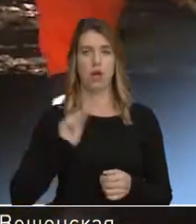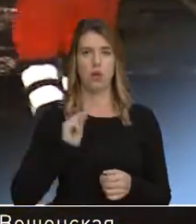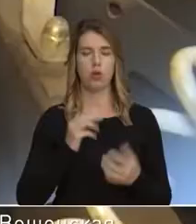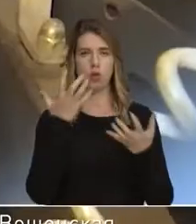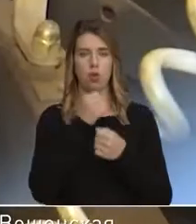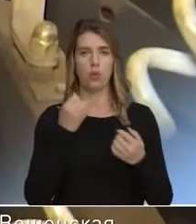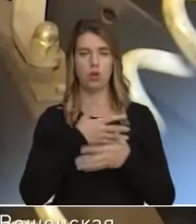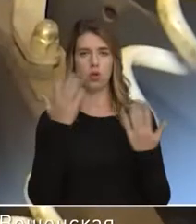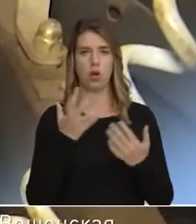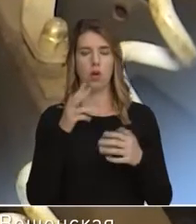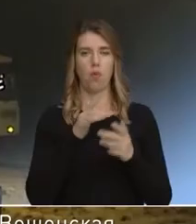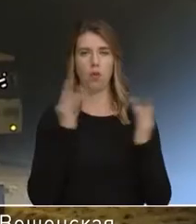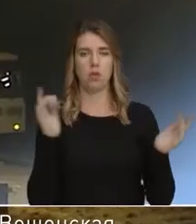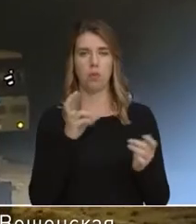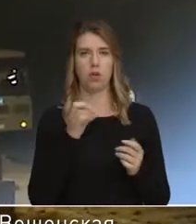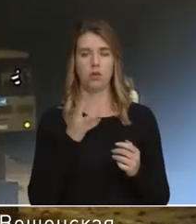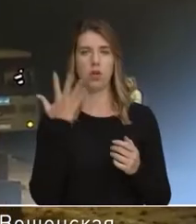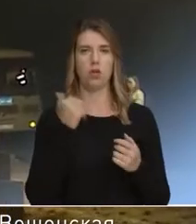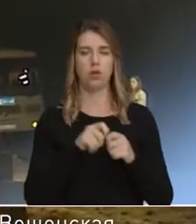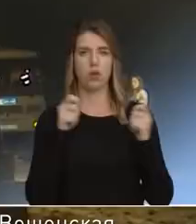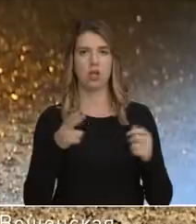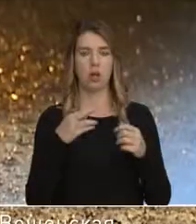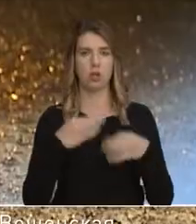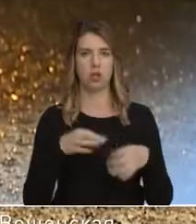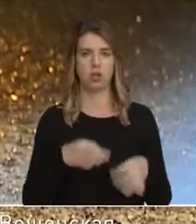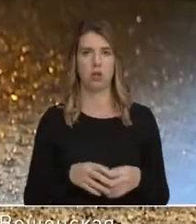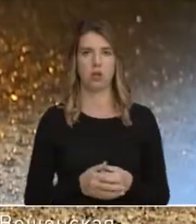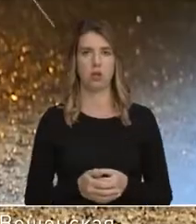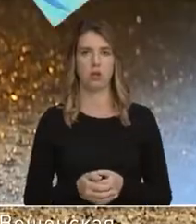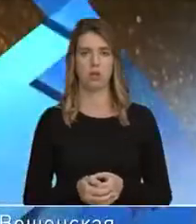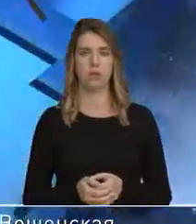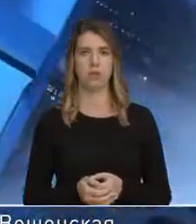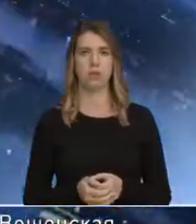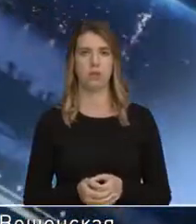Работает днем и ночью. Когда мост на Малиновского в Ростове откроют для автомобилистов?